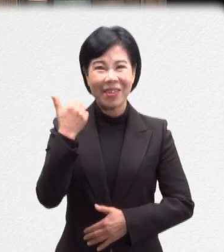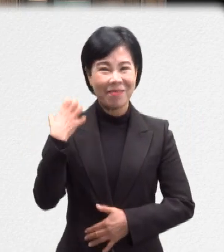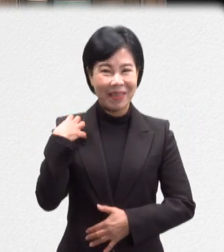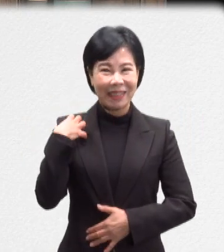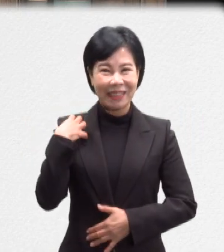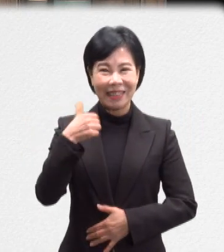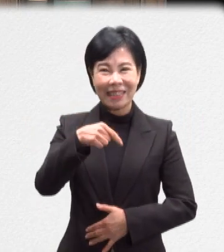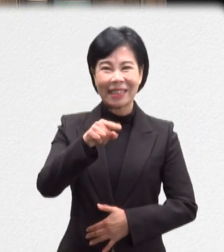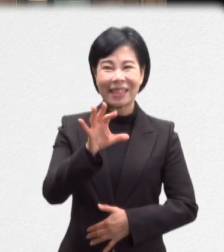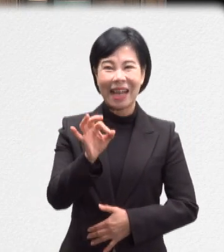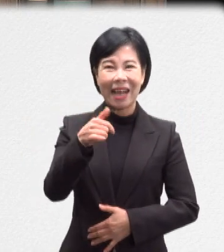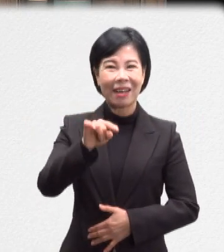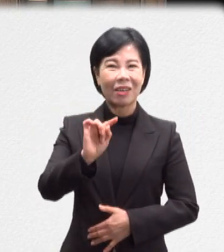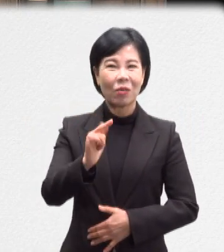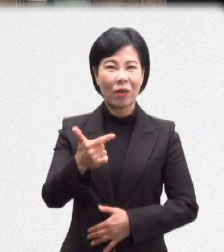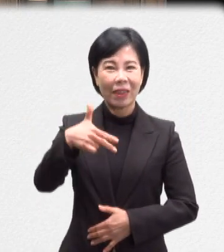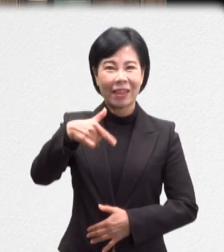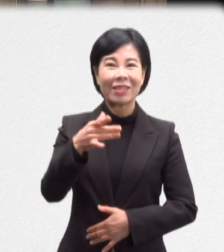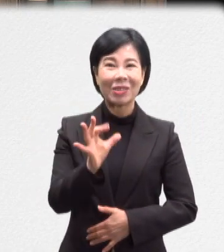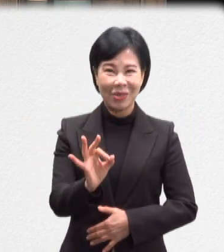강관종입니다.